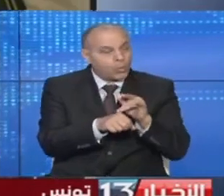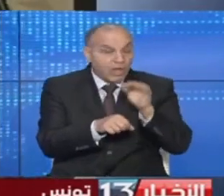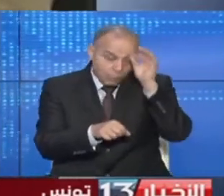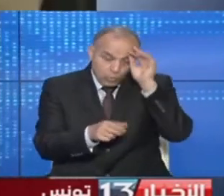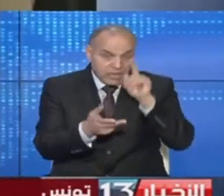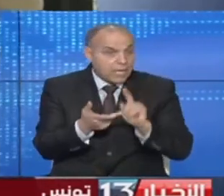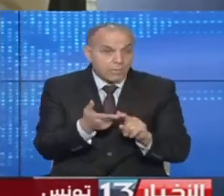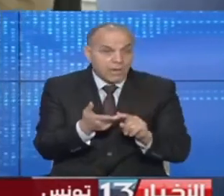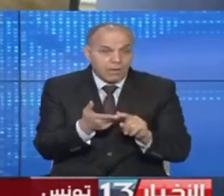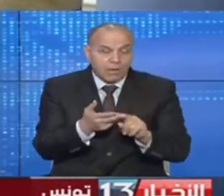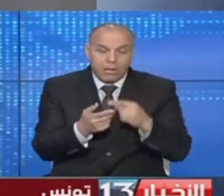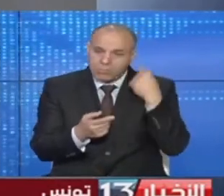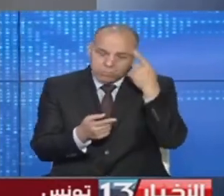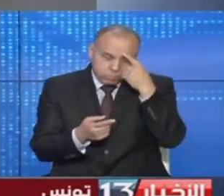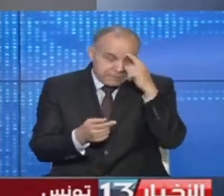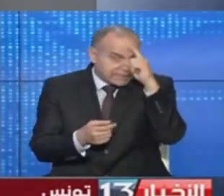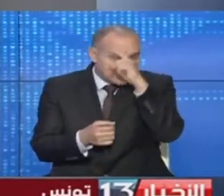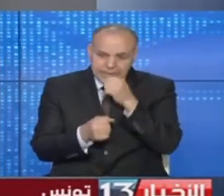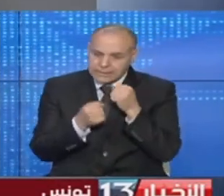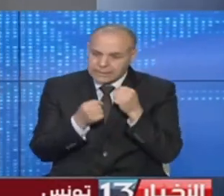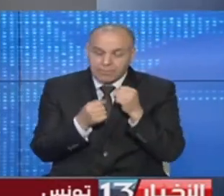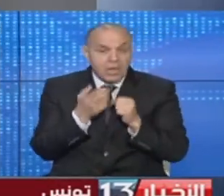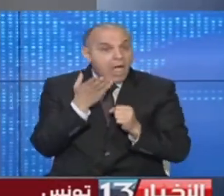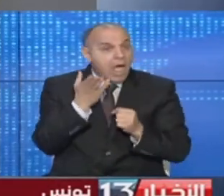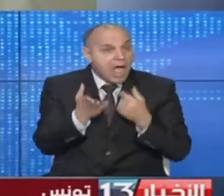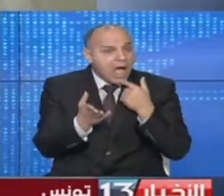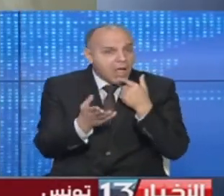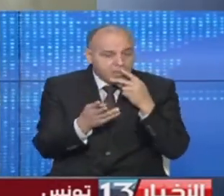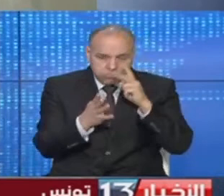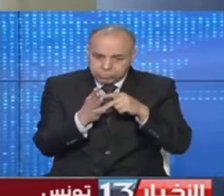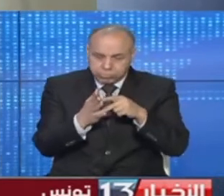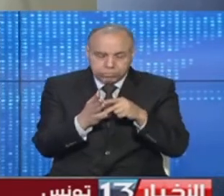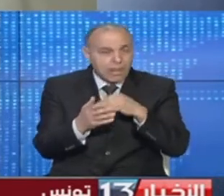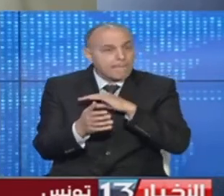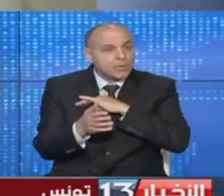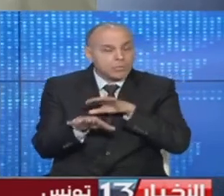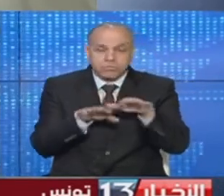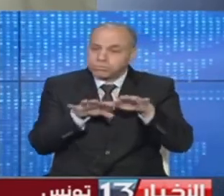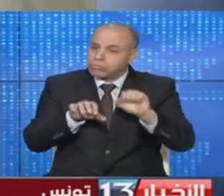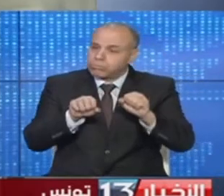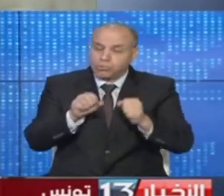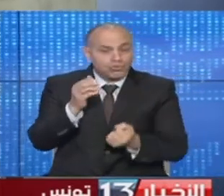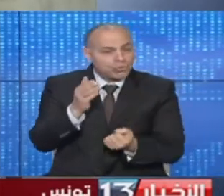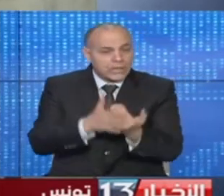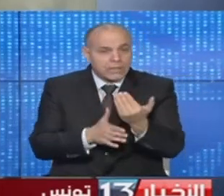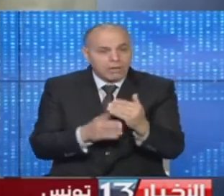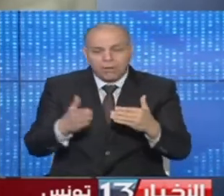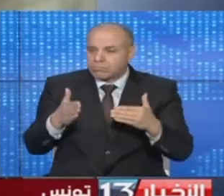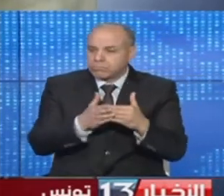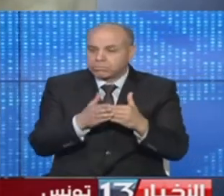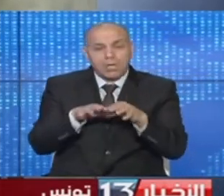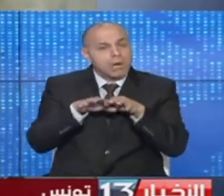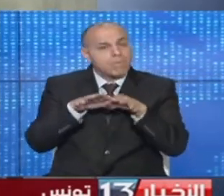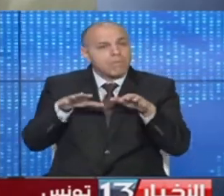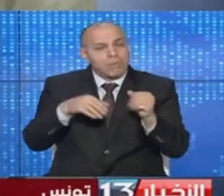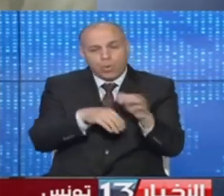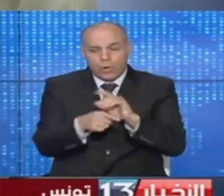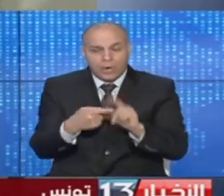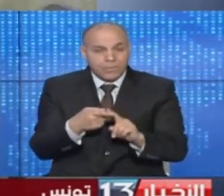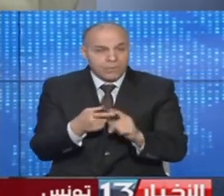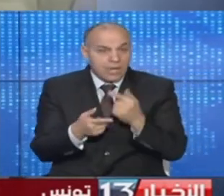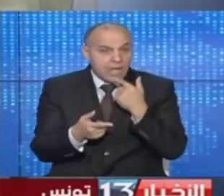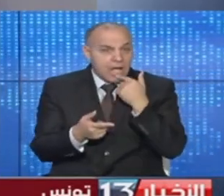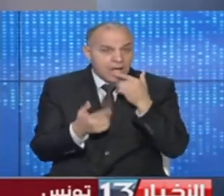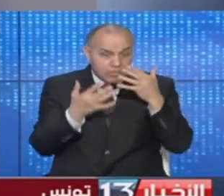البلاد الذي وصف بالحرج جدا، في انتظار إقرار السلطات إجراءات جديدة للحد من تفشي كورونا.